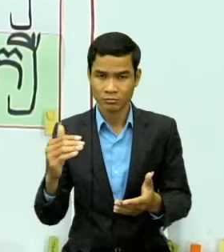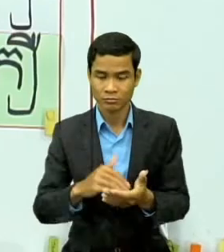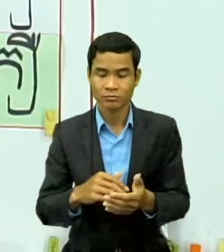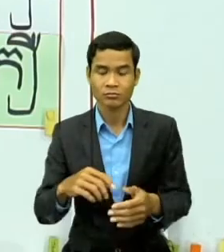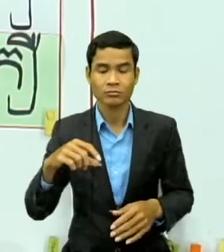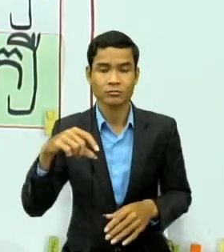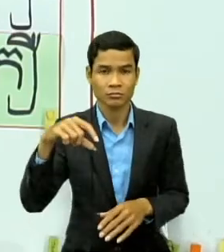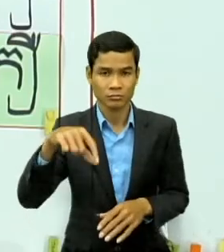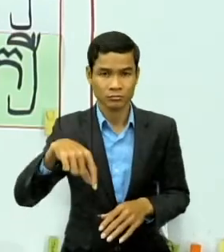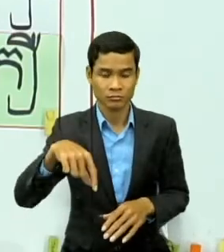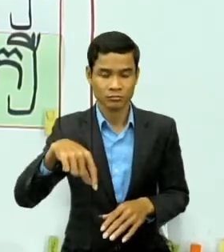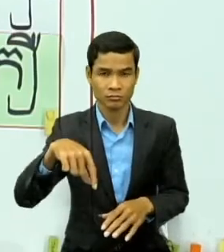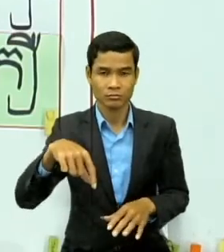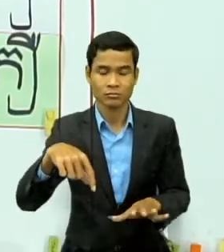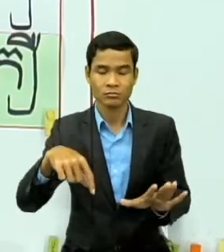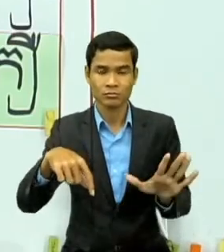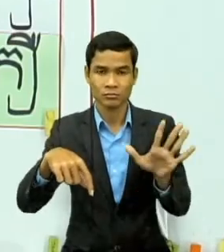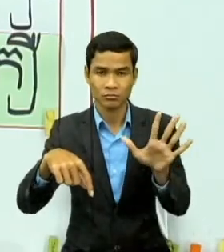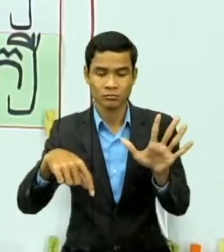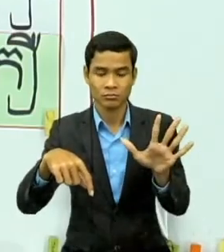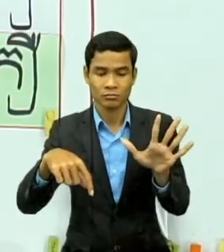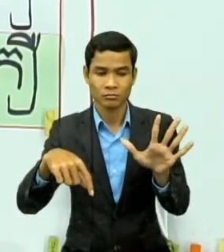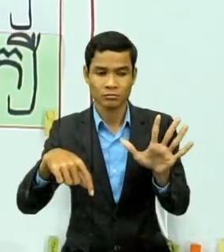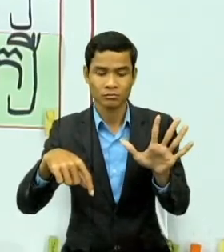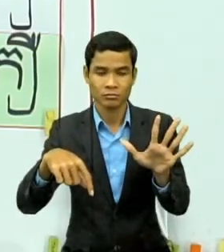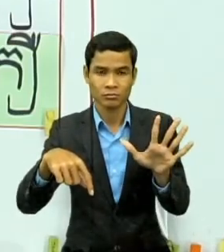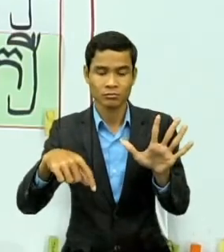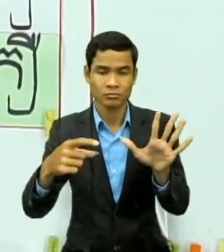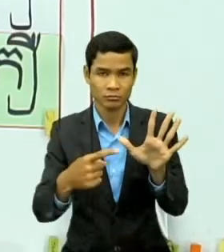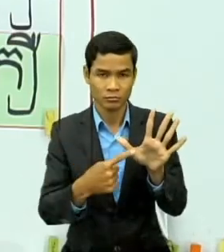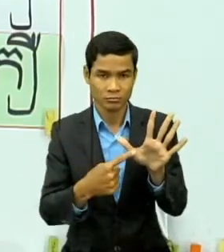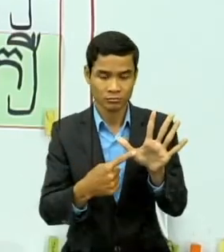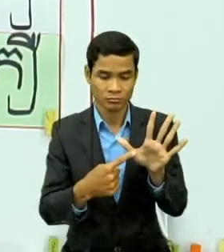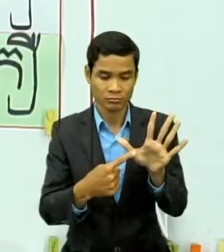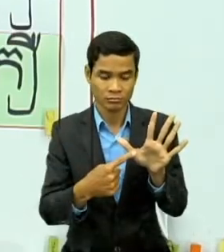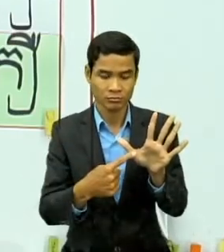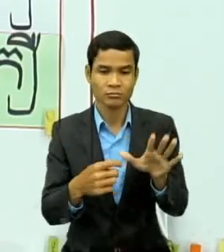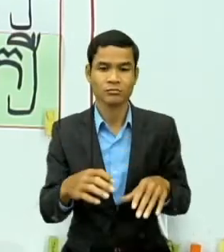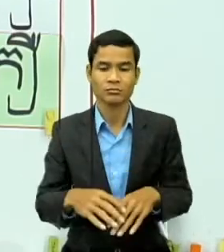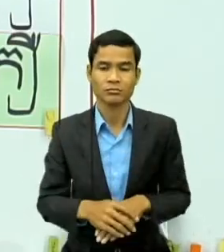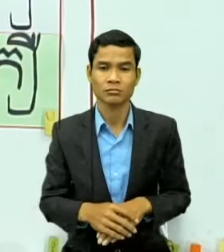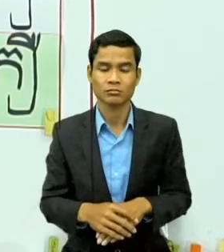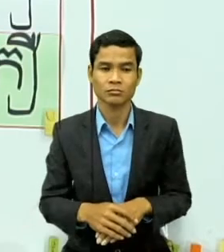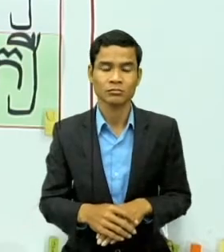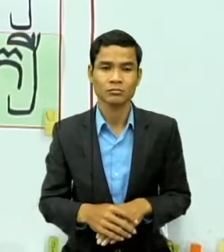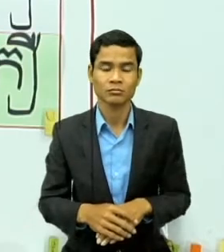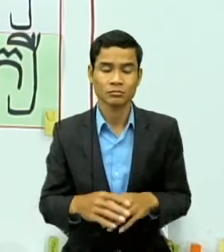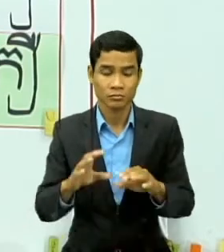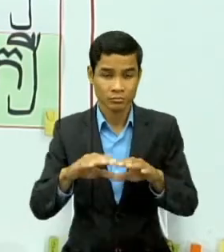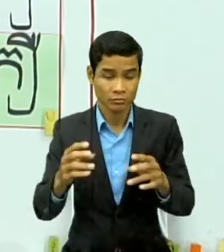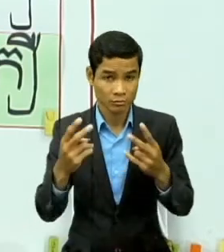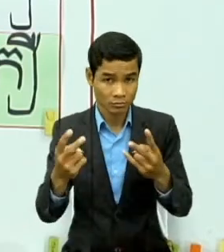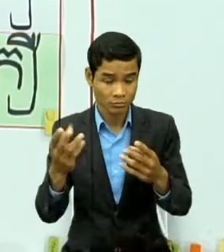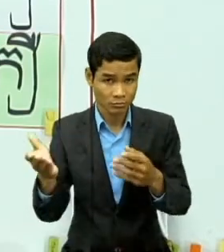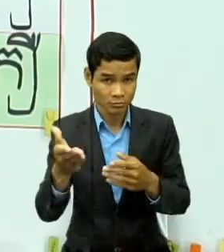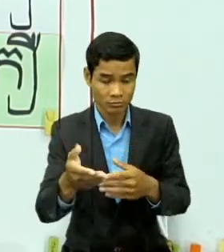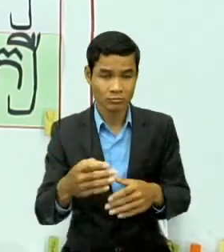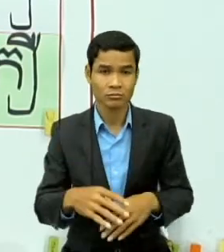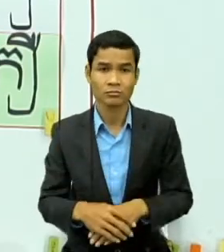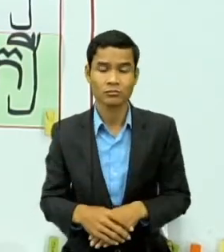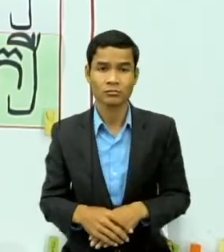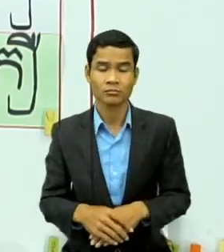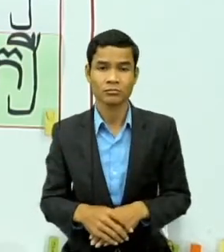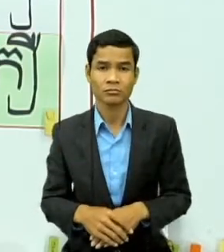តណាកអេកេចាកូន